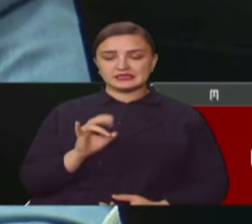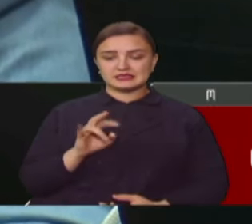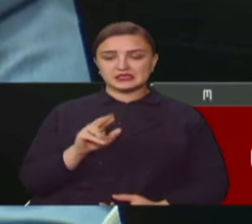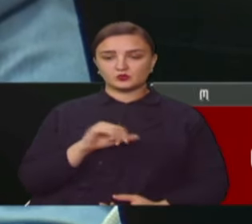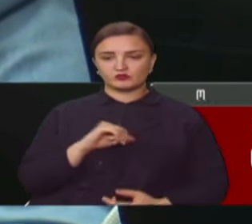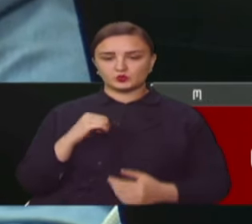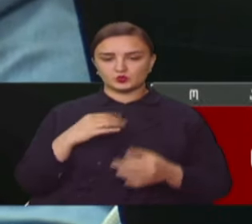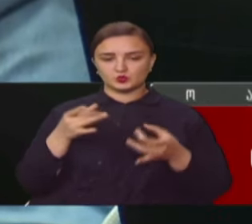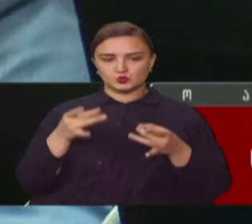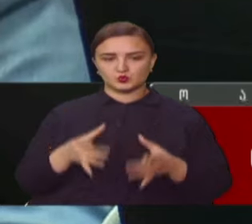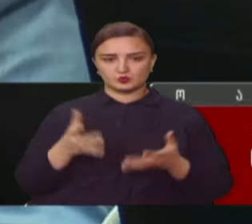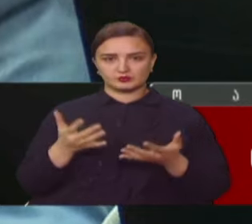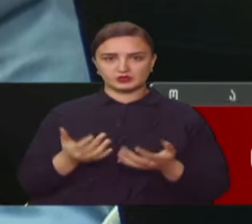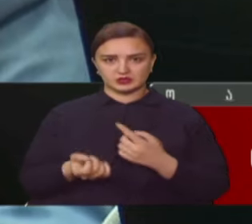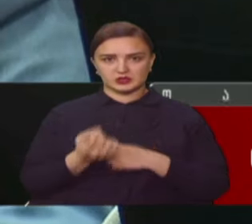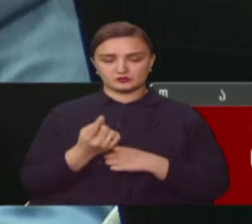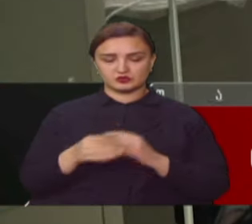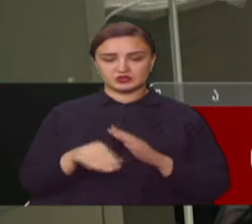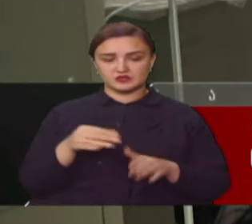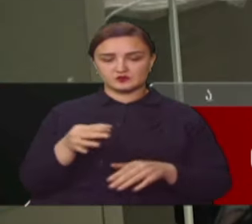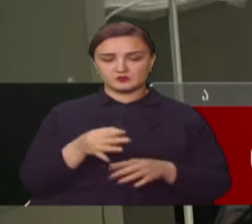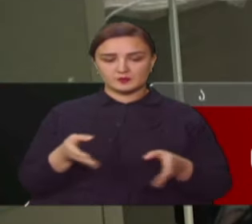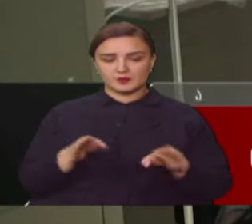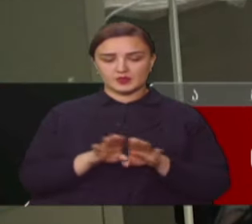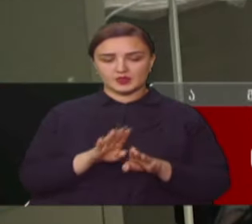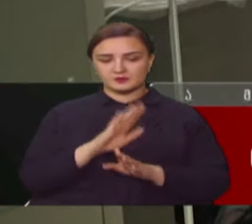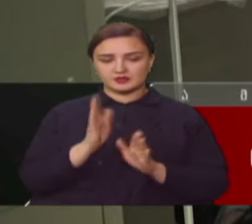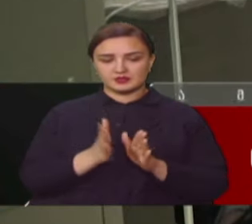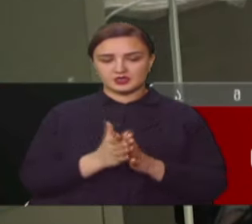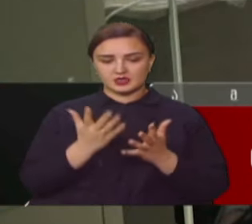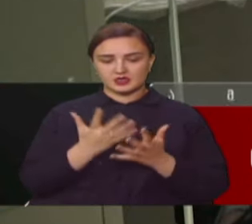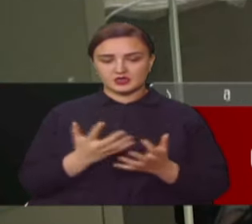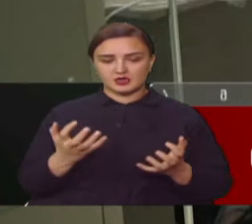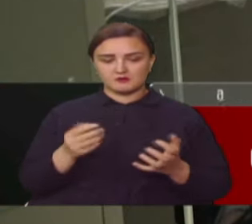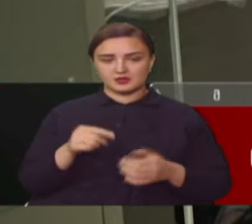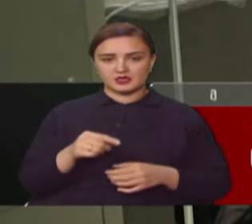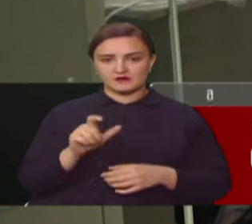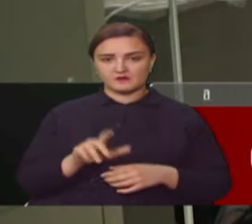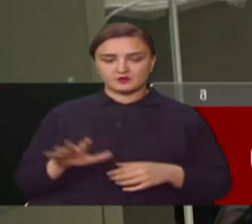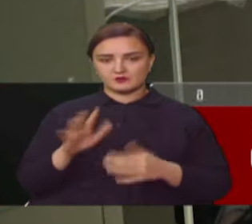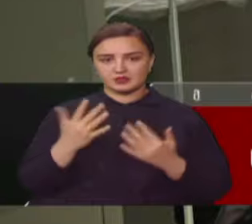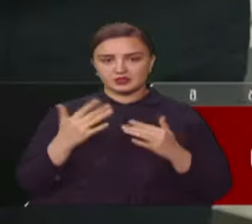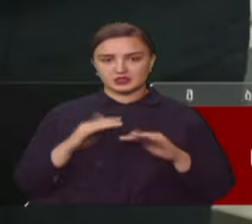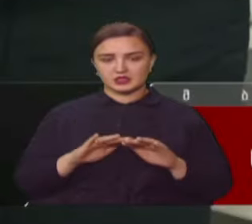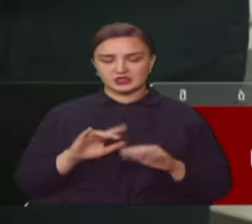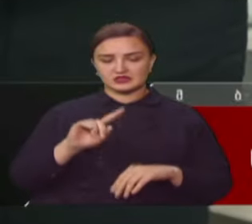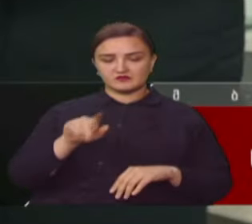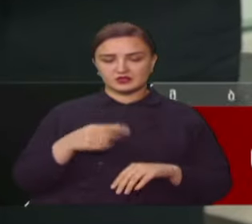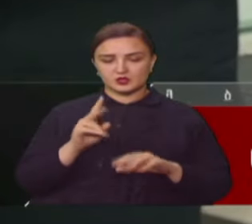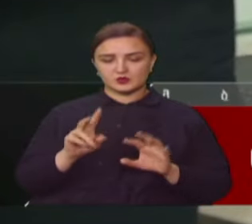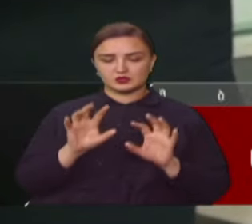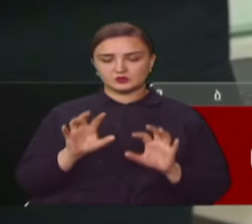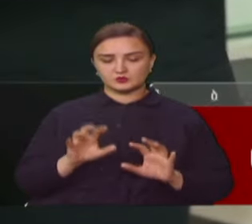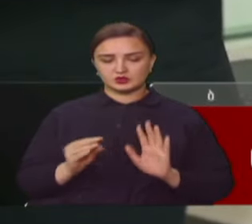surprizi ahmacinda. Sa arceune ubnebis dahului șemdeg mteli hamis ganma ulobași. Referendum ze Eurointegrației valdebulebis Constituția